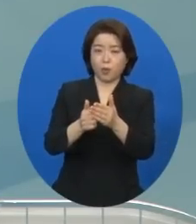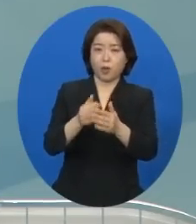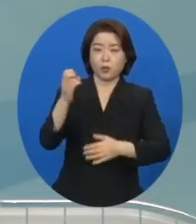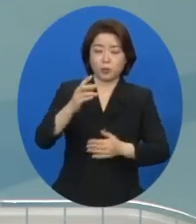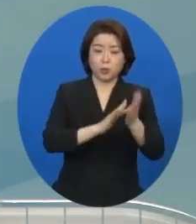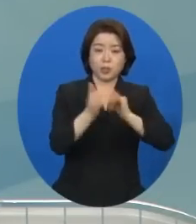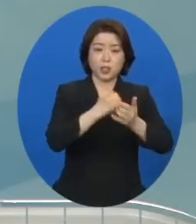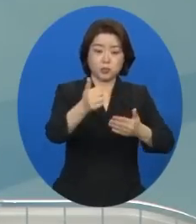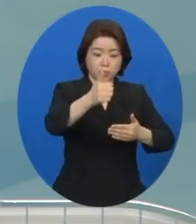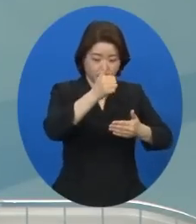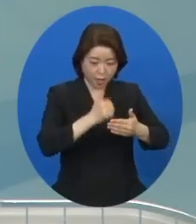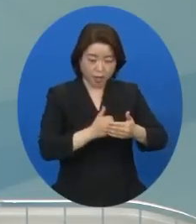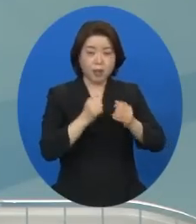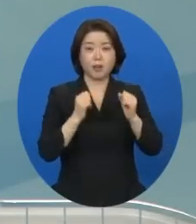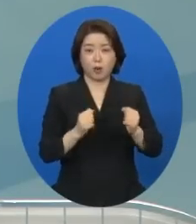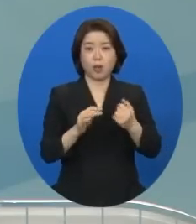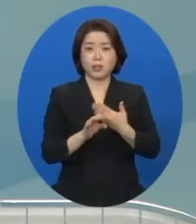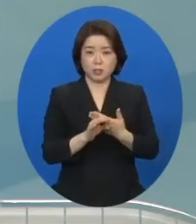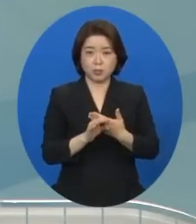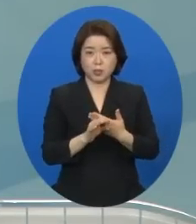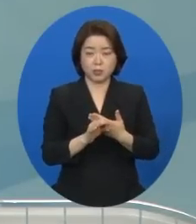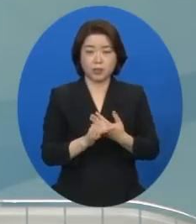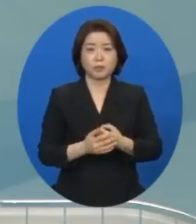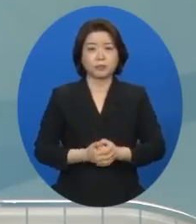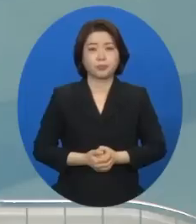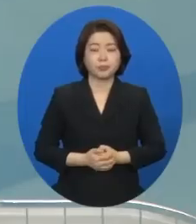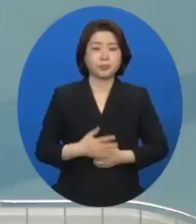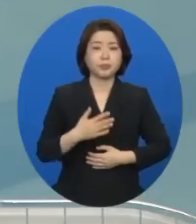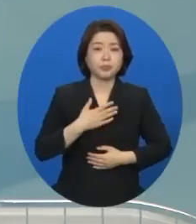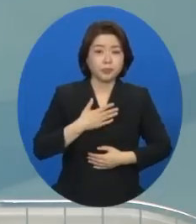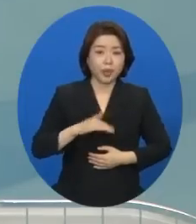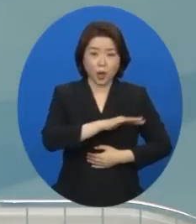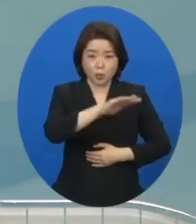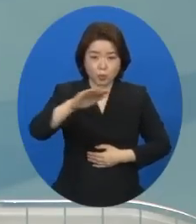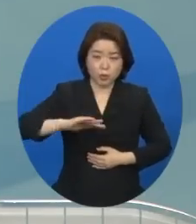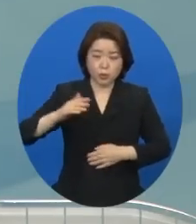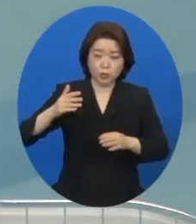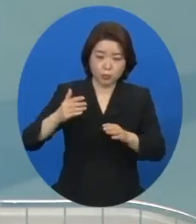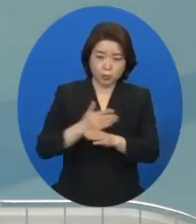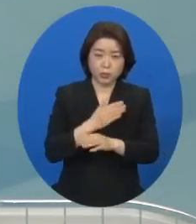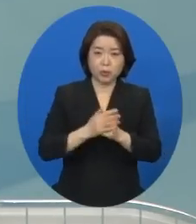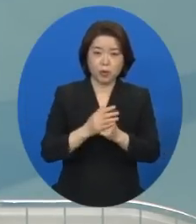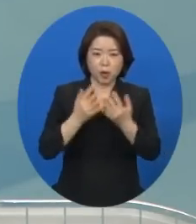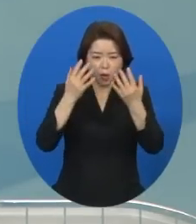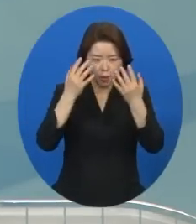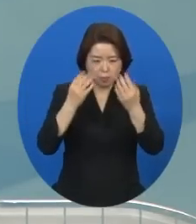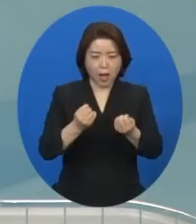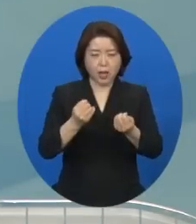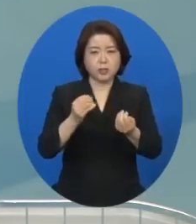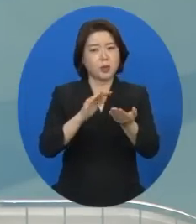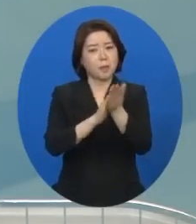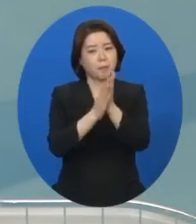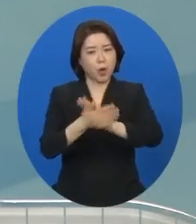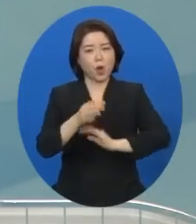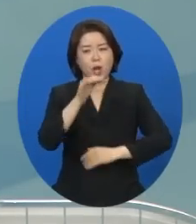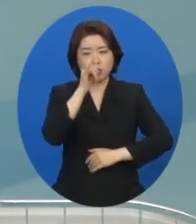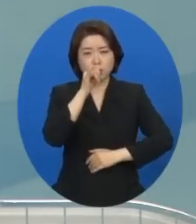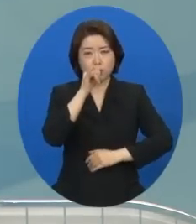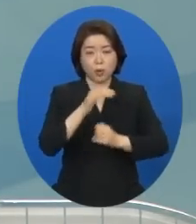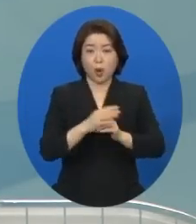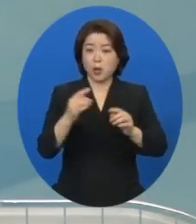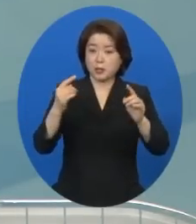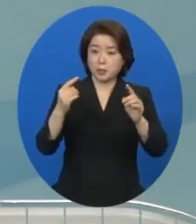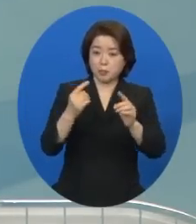예수님이 우리 안에 거하시면 그러면 우리에게서 반드시 변화가 나타나는데 그